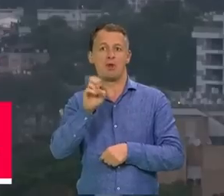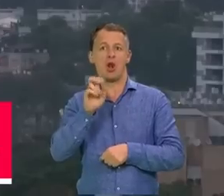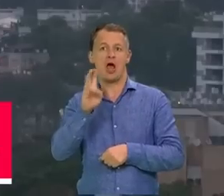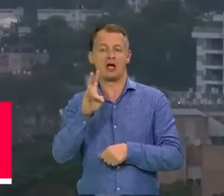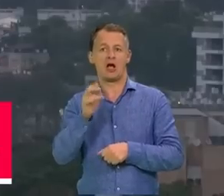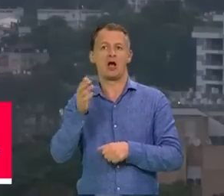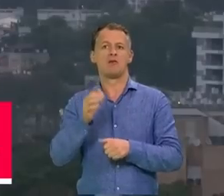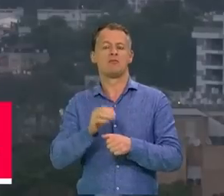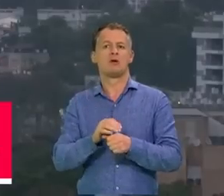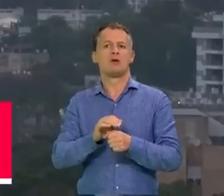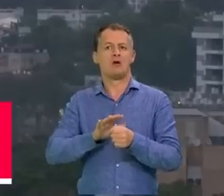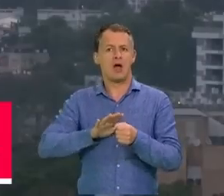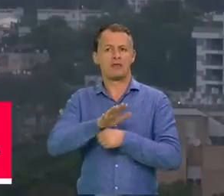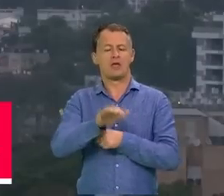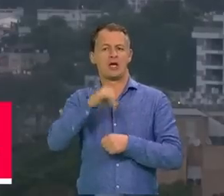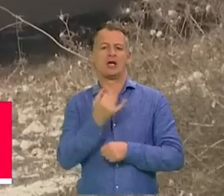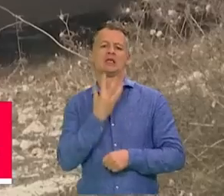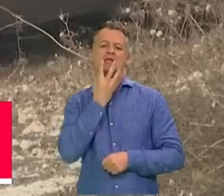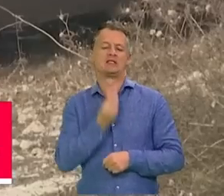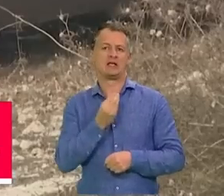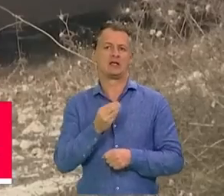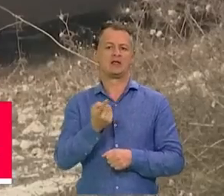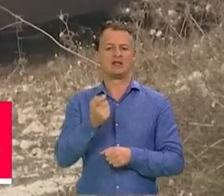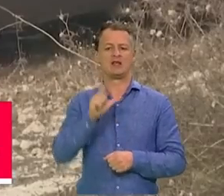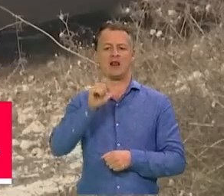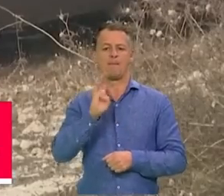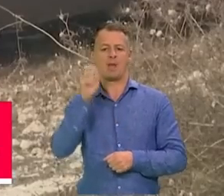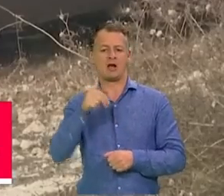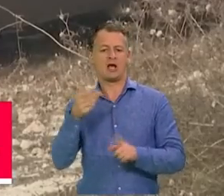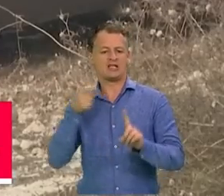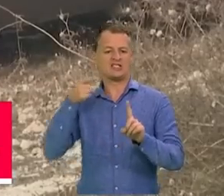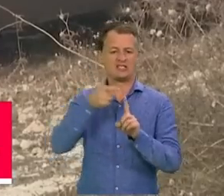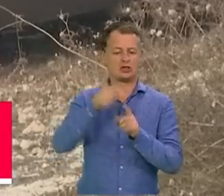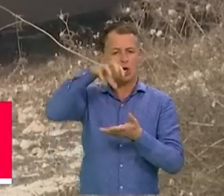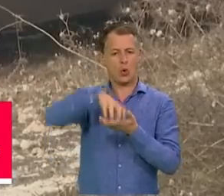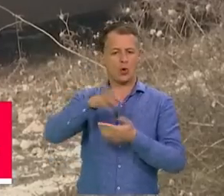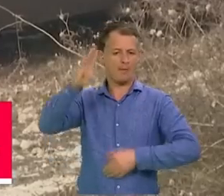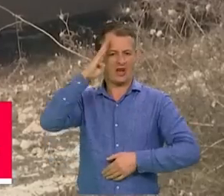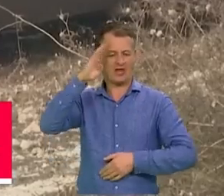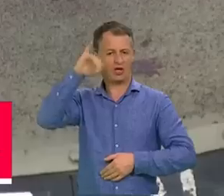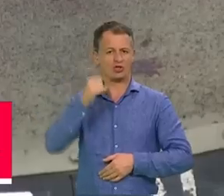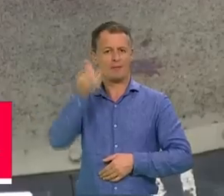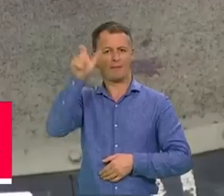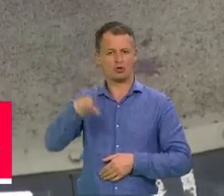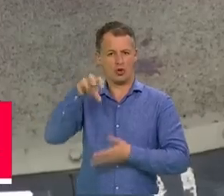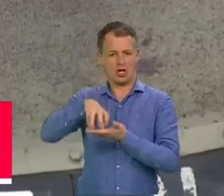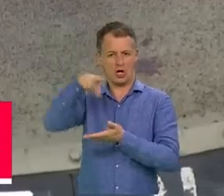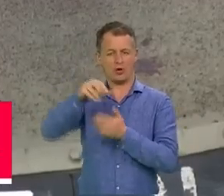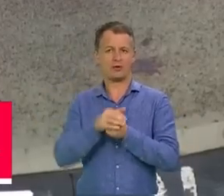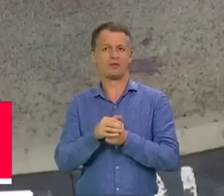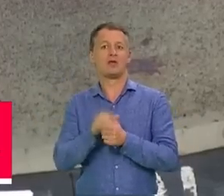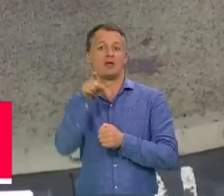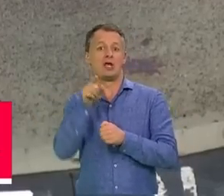amenințătoare. Gruparea a lansat spre Israel numeroase rachete din Liban, care au țintit atât obiective militare, cât și poziții civile. Militanții au încercat să se